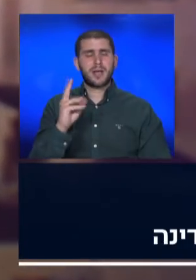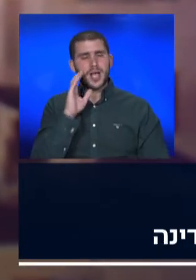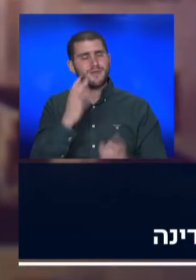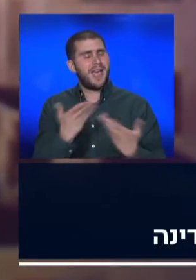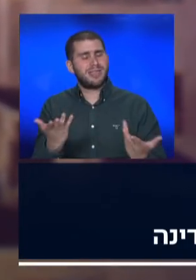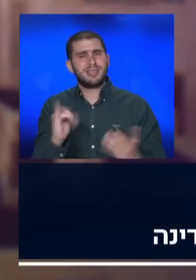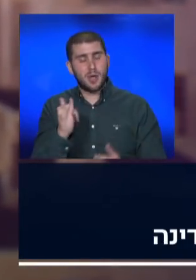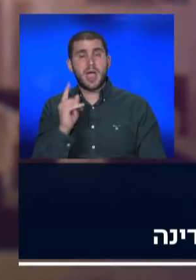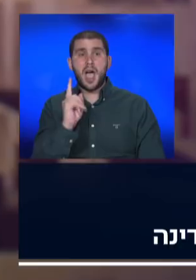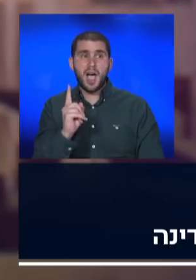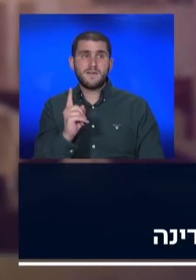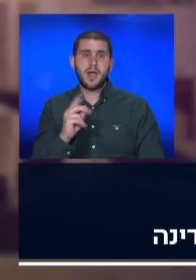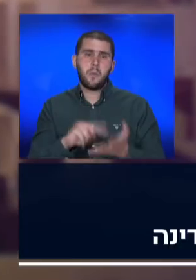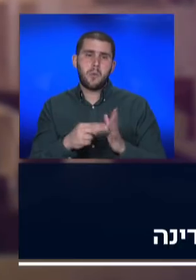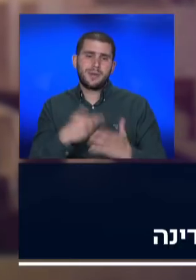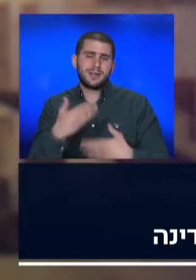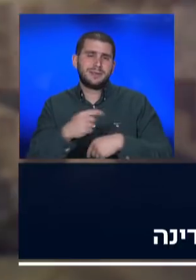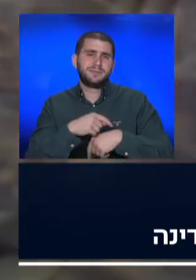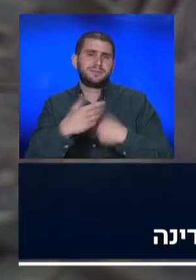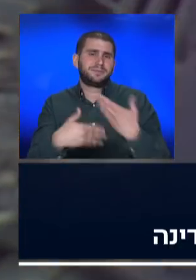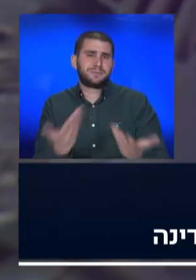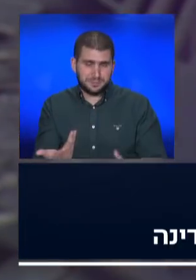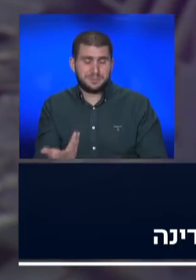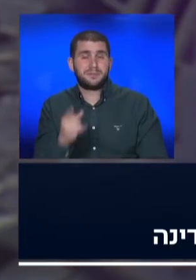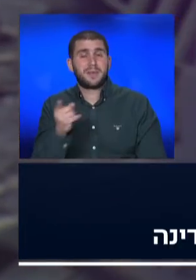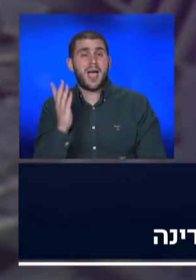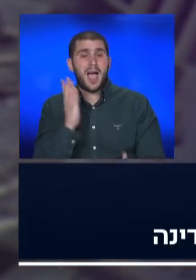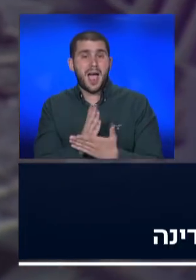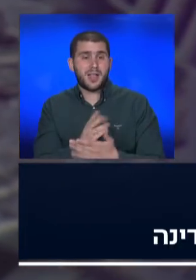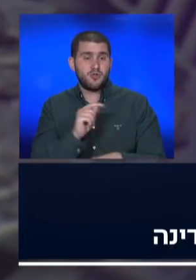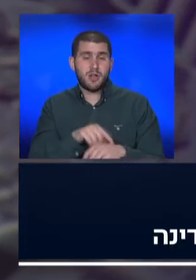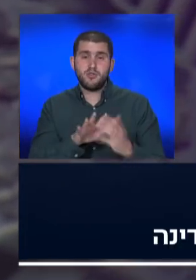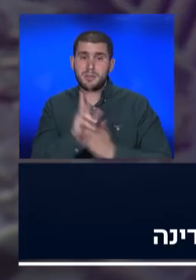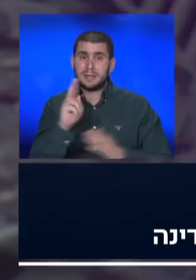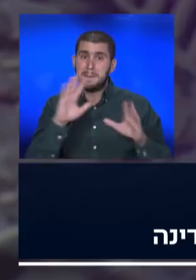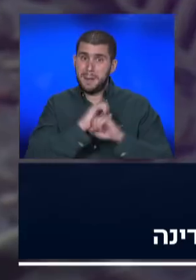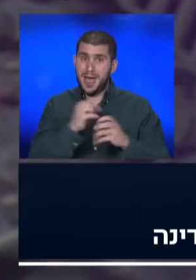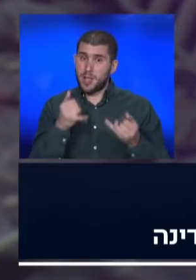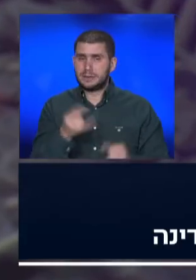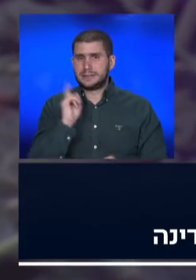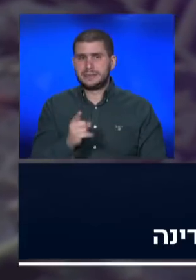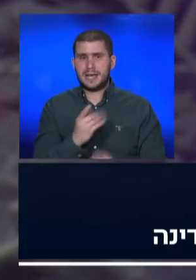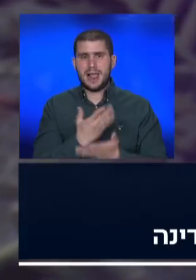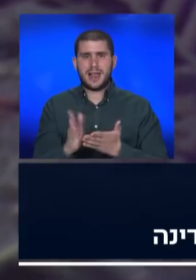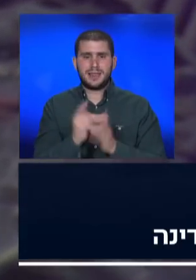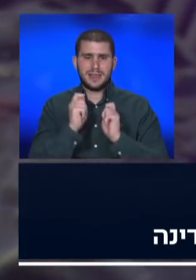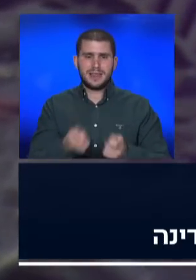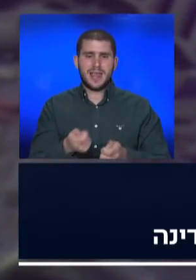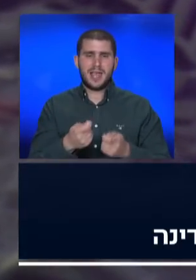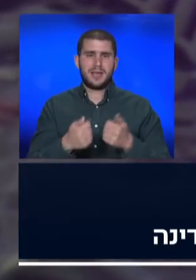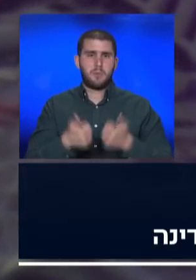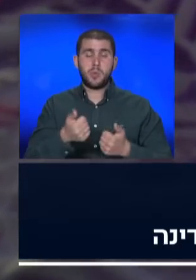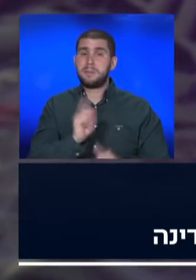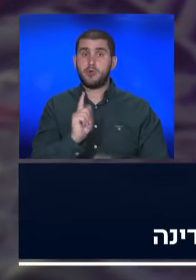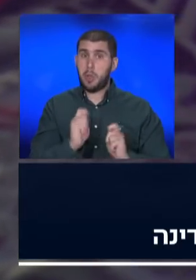הפוליטי מתקתק, וכפי שציינת, עד השעה 12 בלילה היום צריך להגיש. מי שלא יגיש לא יוכל להיות